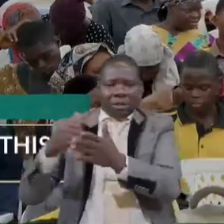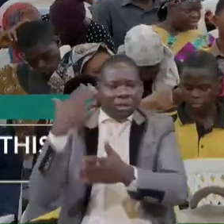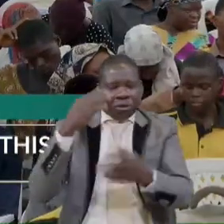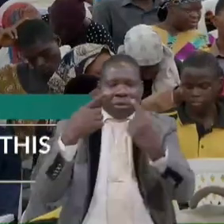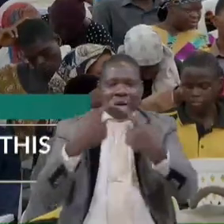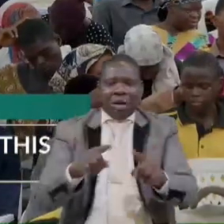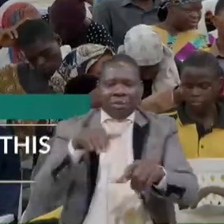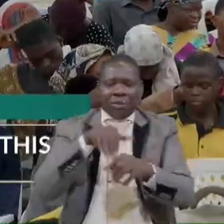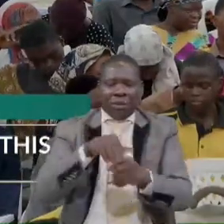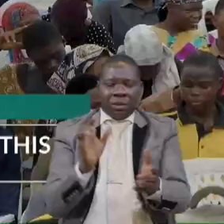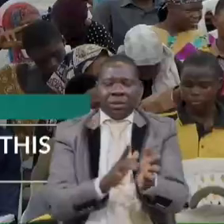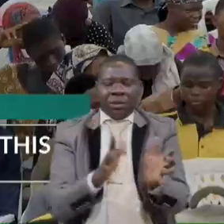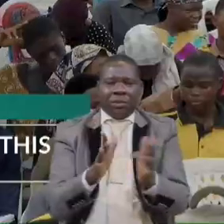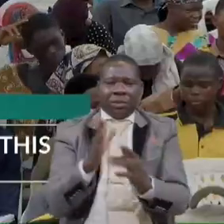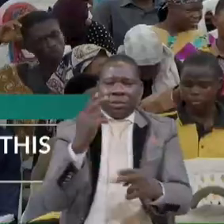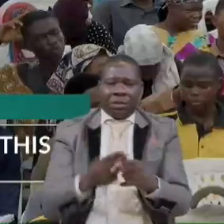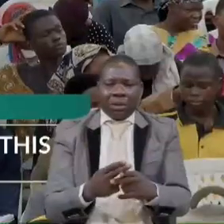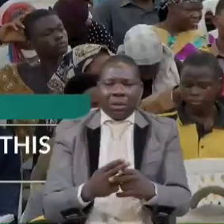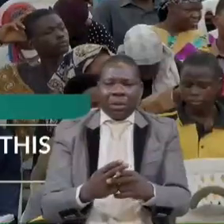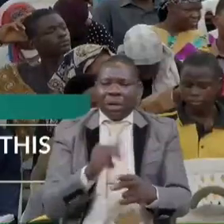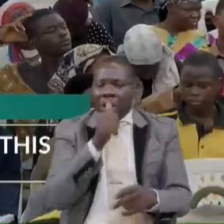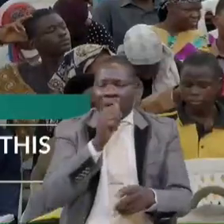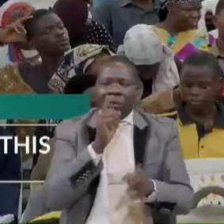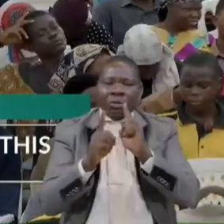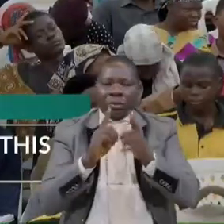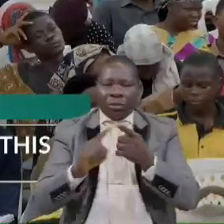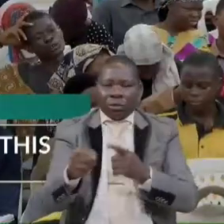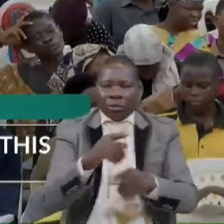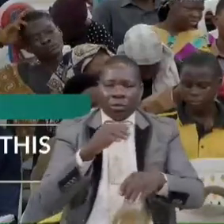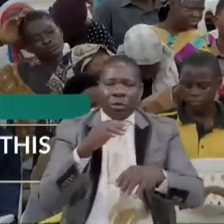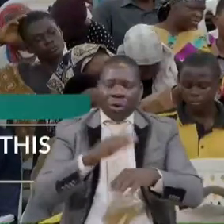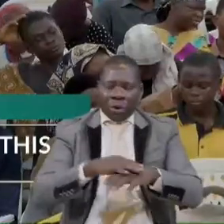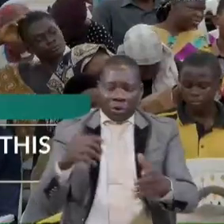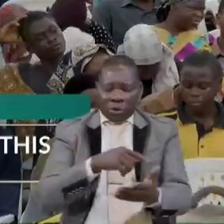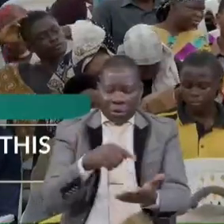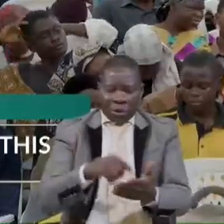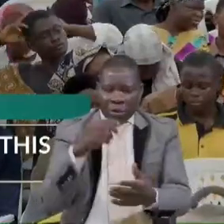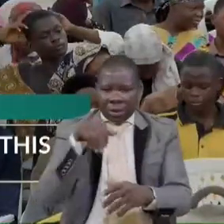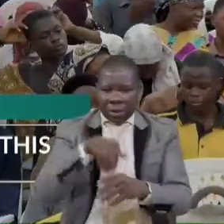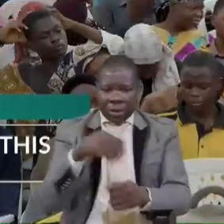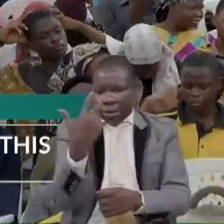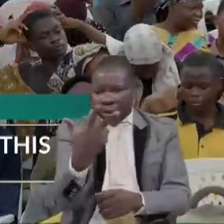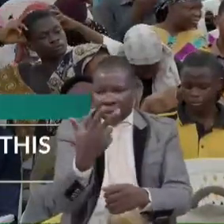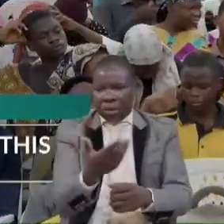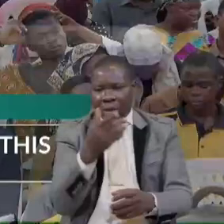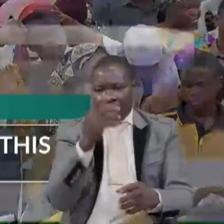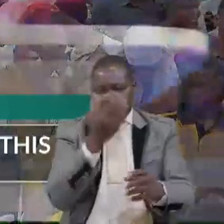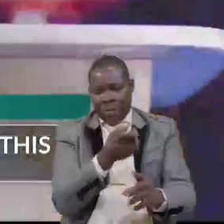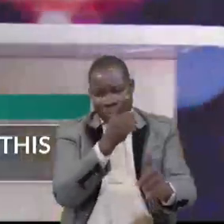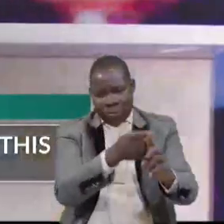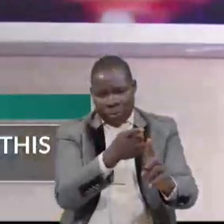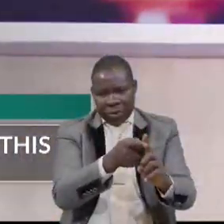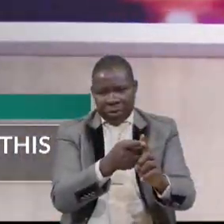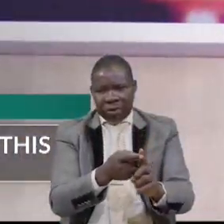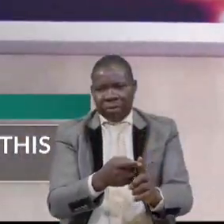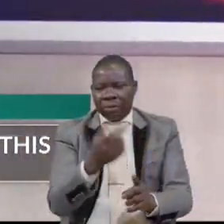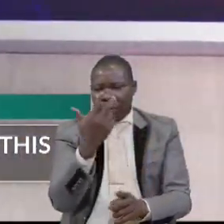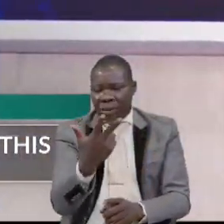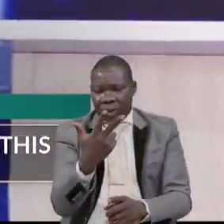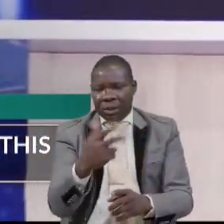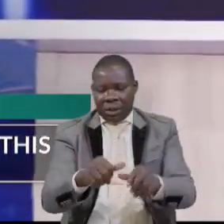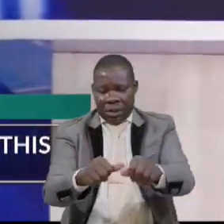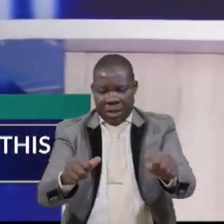de Jésus. Je vous parle donc, je disais, le message intitulé Reproduit des Daniel excellents pour cette génération.